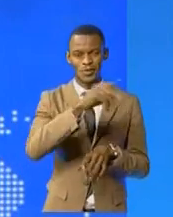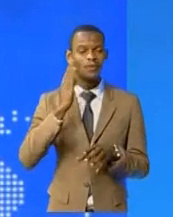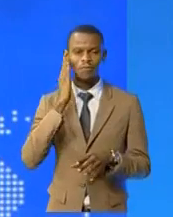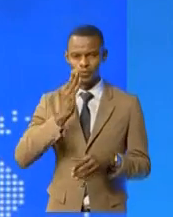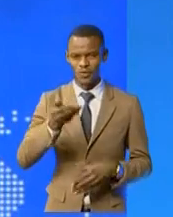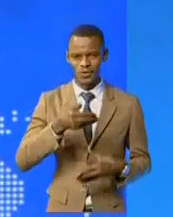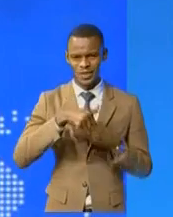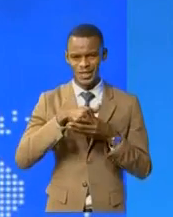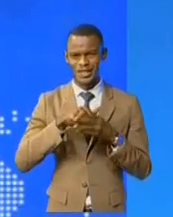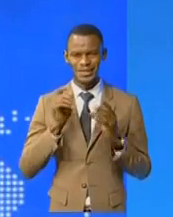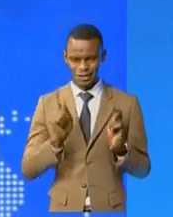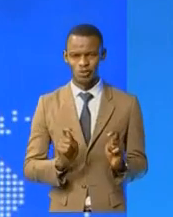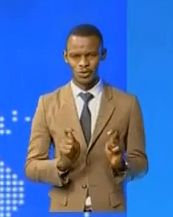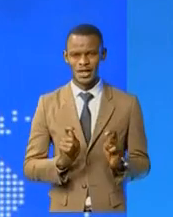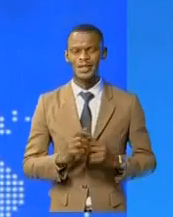bienvenus si vous nous rejoignez.